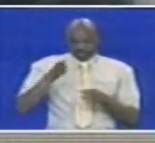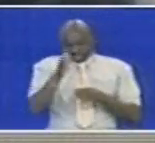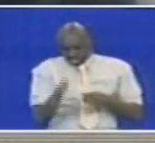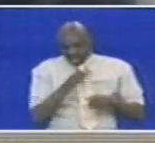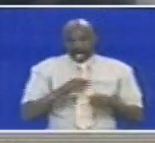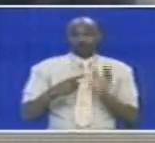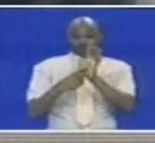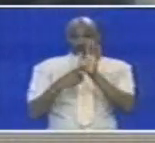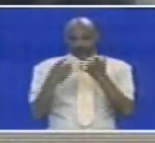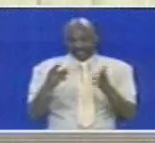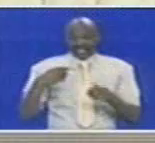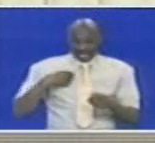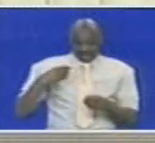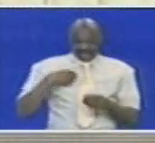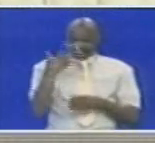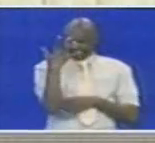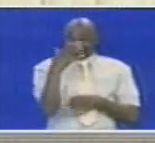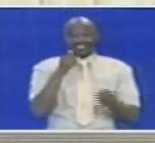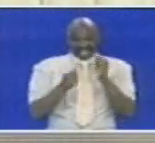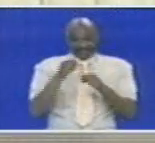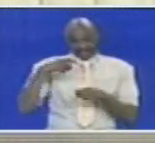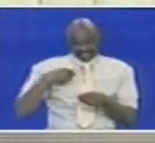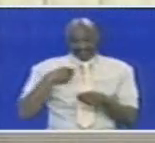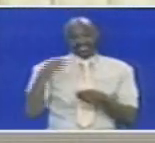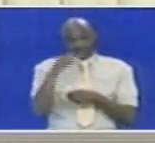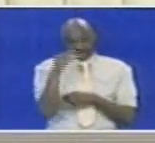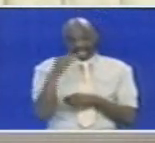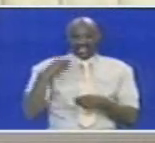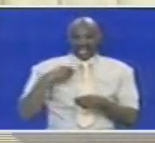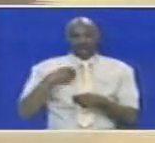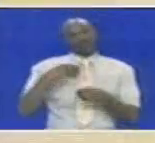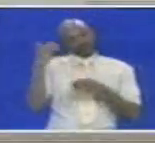kesi dhidi ya madereva watano waliokamatwa Githurai ikitupwa nje.